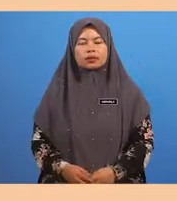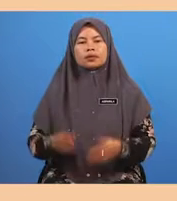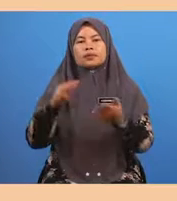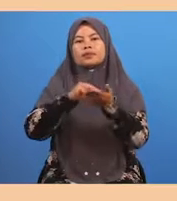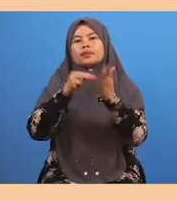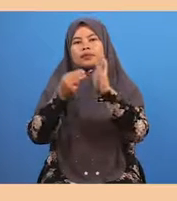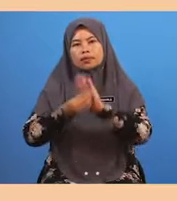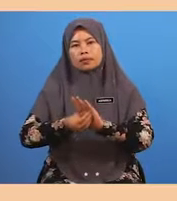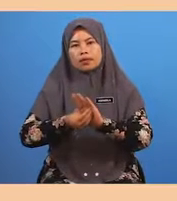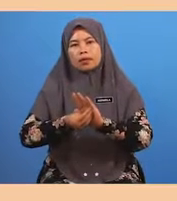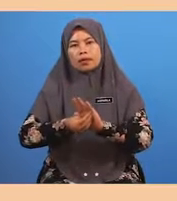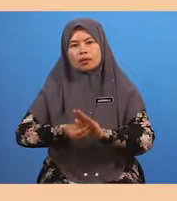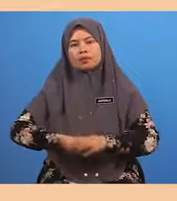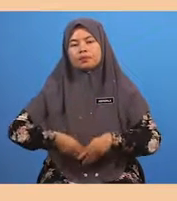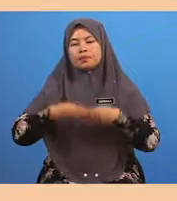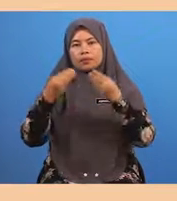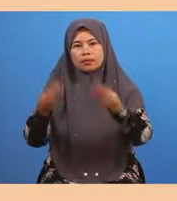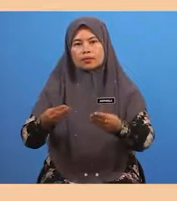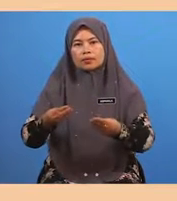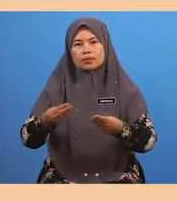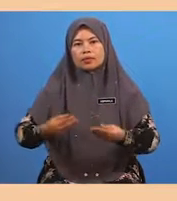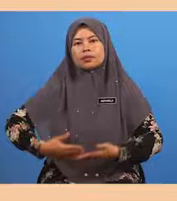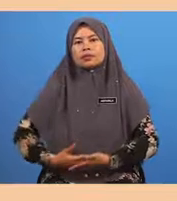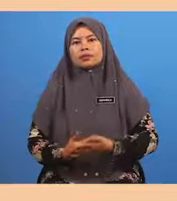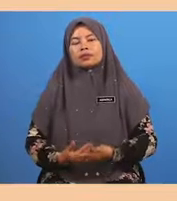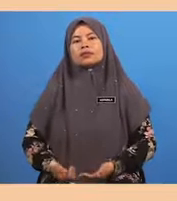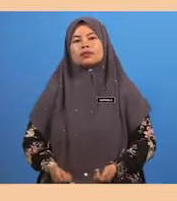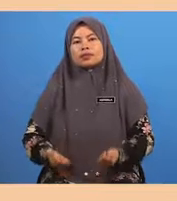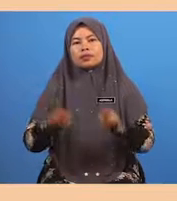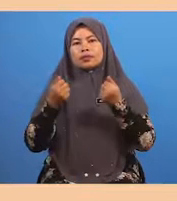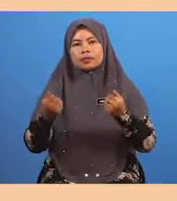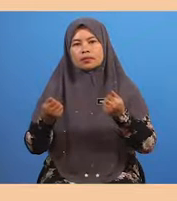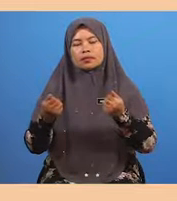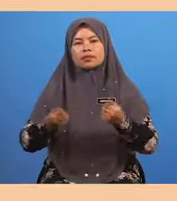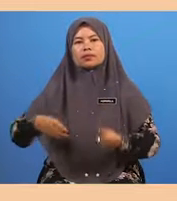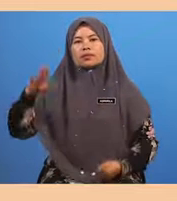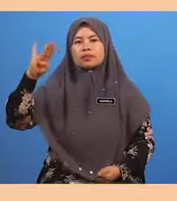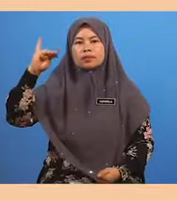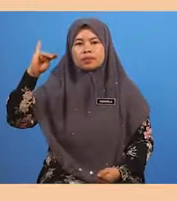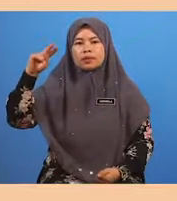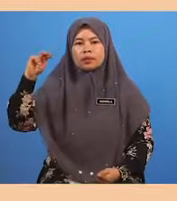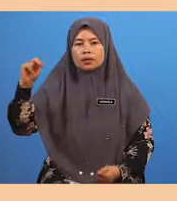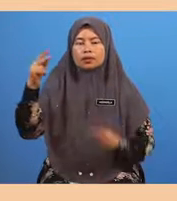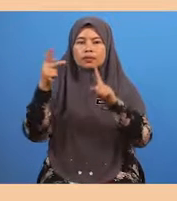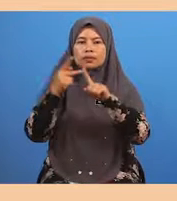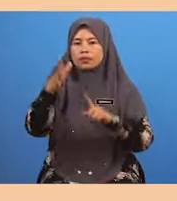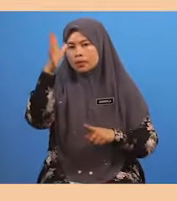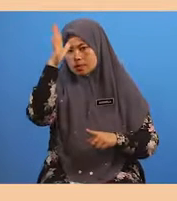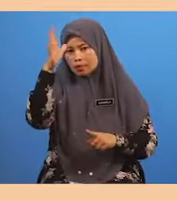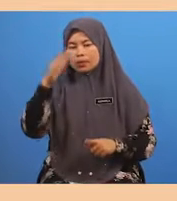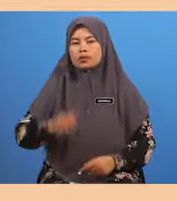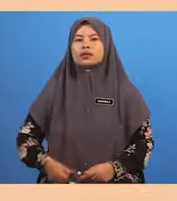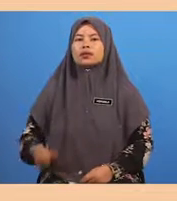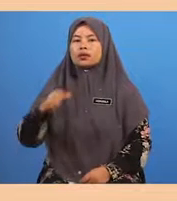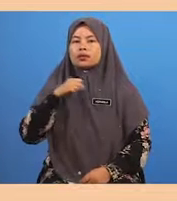Maksudnya, panggillah anak-anak angkat itu dengan membinkan kepada bapa-bapa mereka. Cara itulah yang lebih adil di sisi